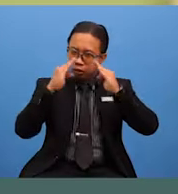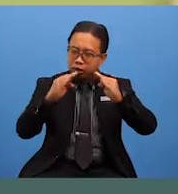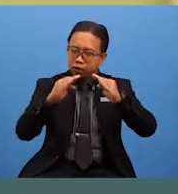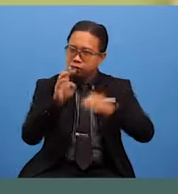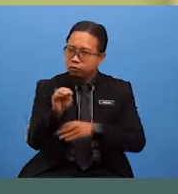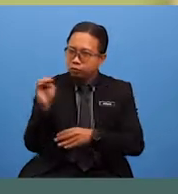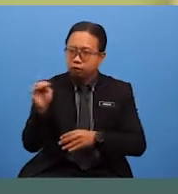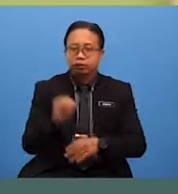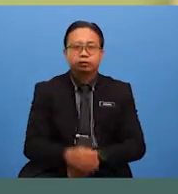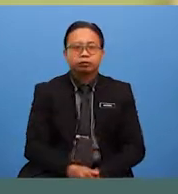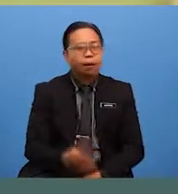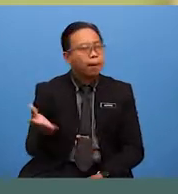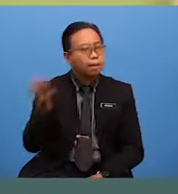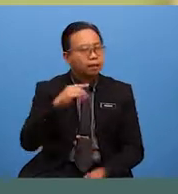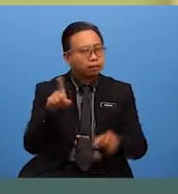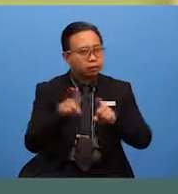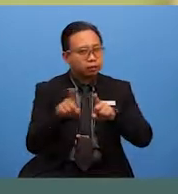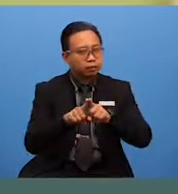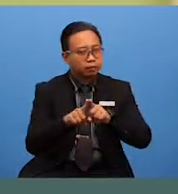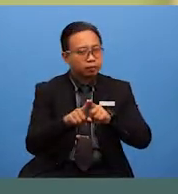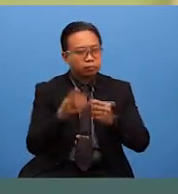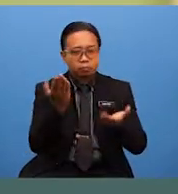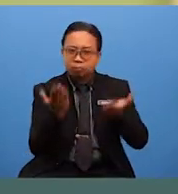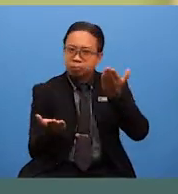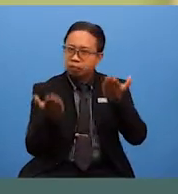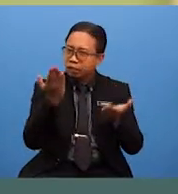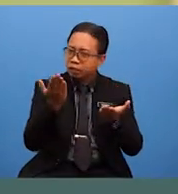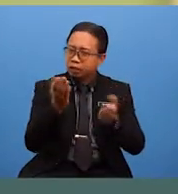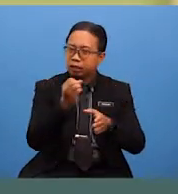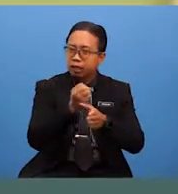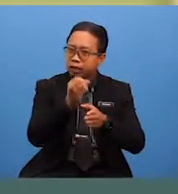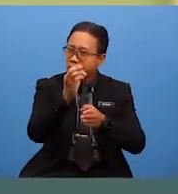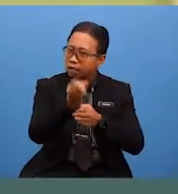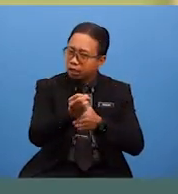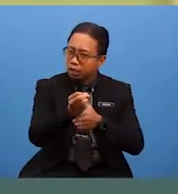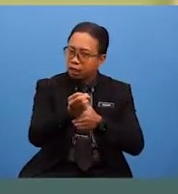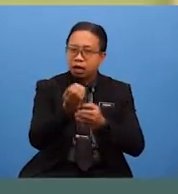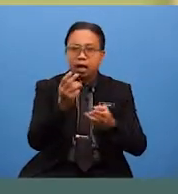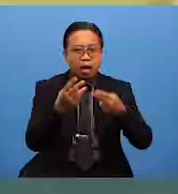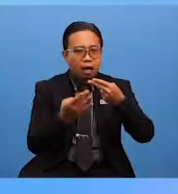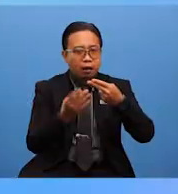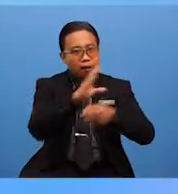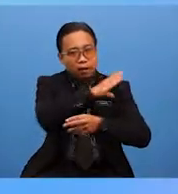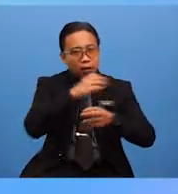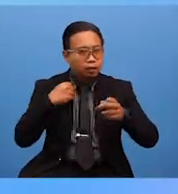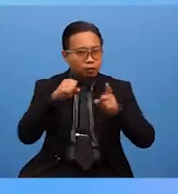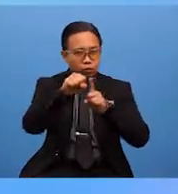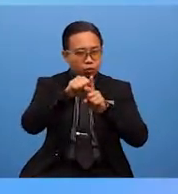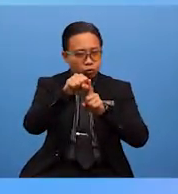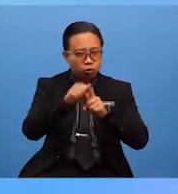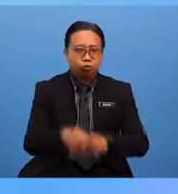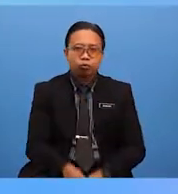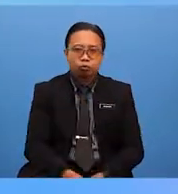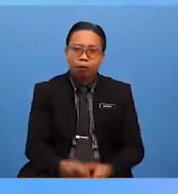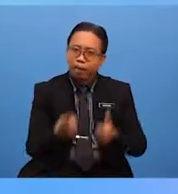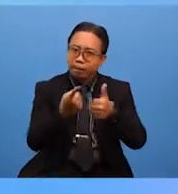murid-murid Mari sama-sama kita bandingkan antara HB dan suku pertama